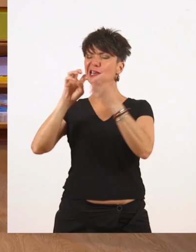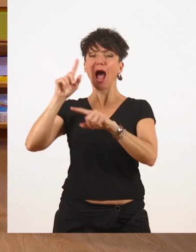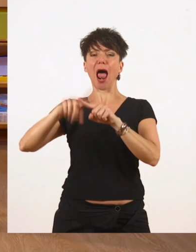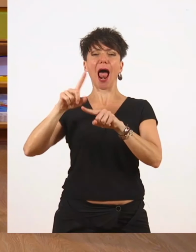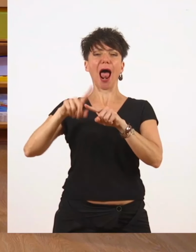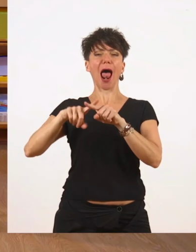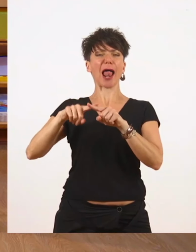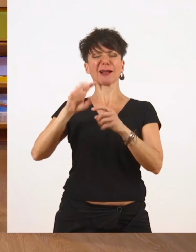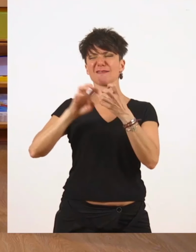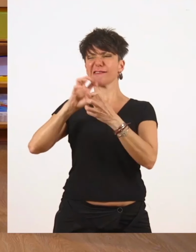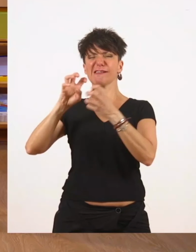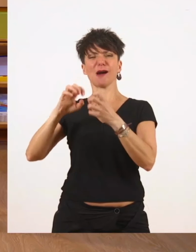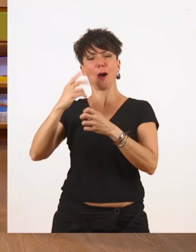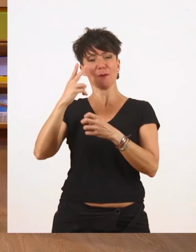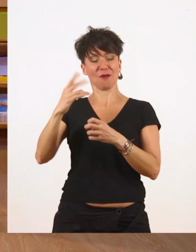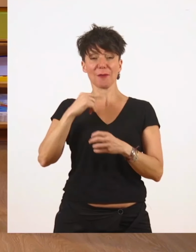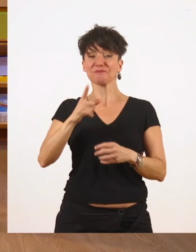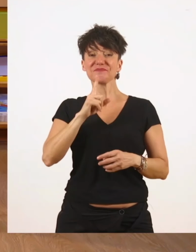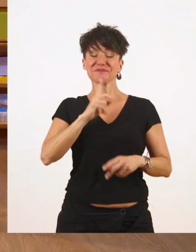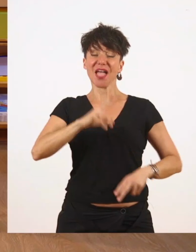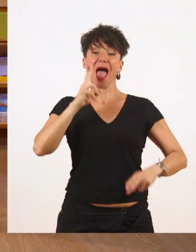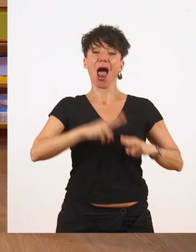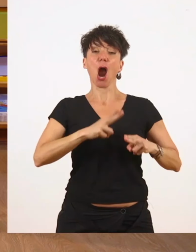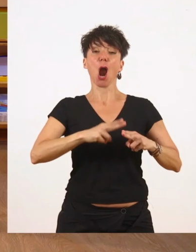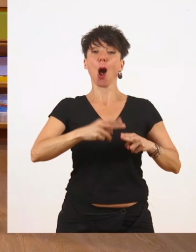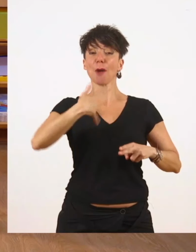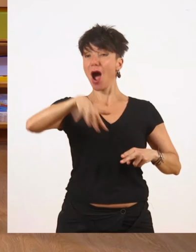θα σου πω ότι έχει σχέση με έναν Ρωμαίο αυτοκράτορα.